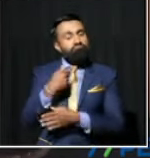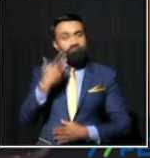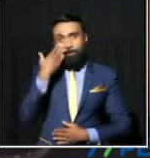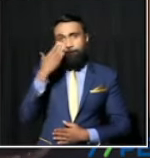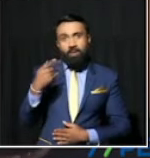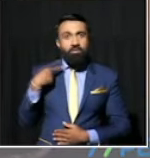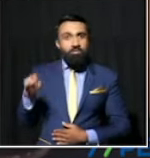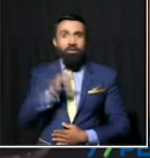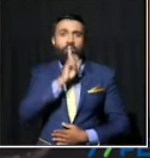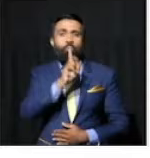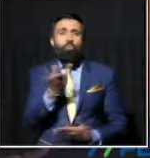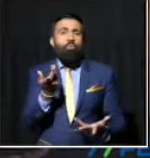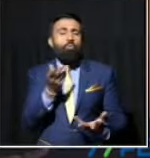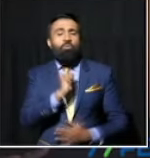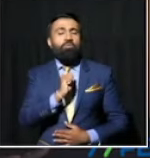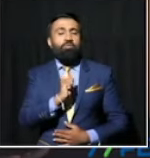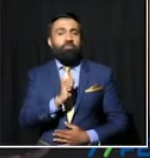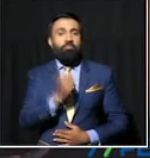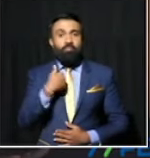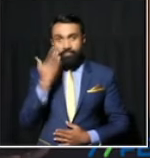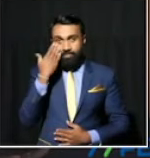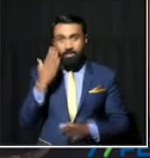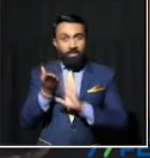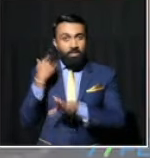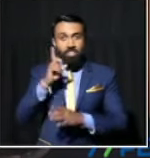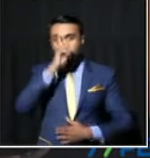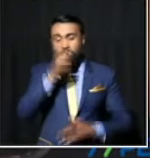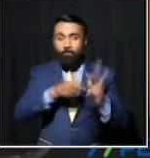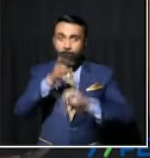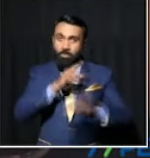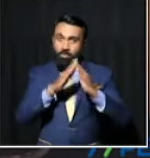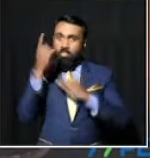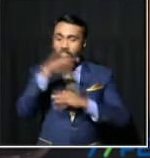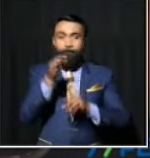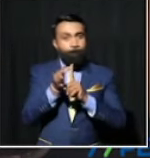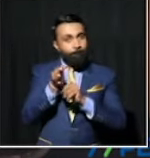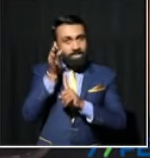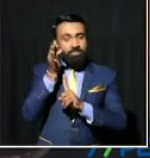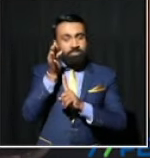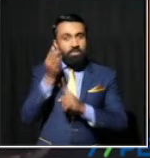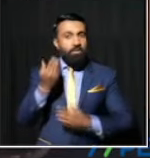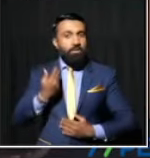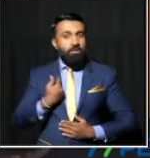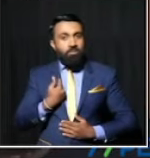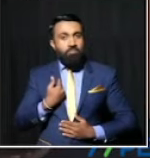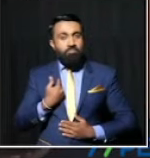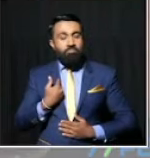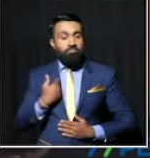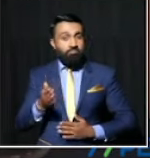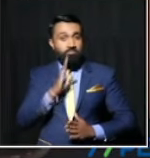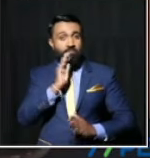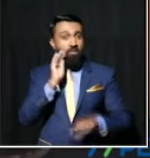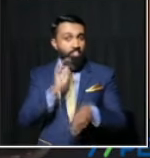කටේ වෙලා කොහෙද තිබ්බේ? මම දැන් දැක්ක ගිය සතියේ පාර්ලිමේන්තුවේ ඇවිල්ලා ජනාධිපතිතුමා මාව ෆ්‍රේම් කරන්න ලස්සනට ප්ලෑන්